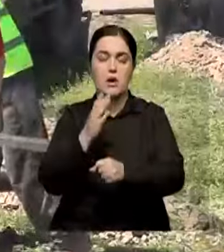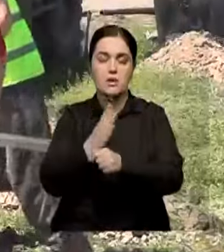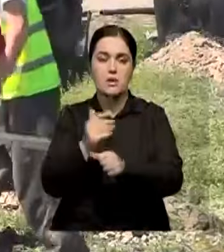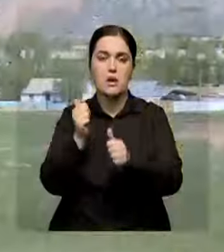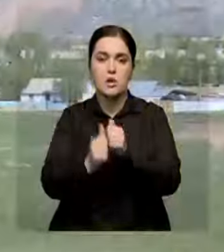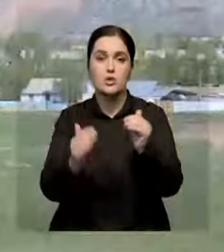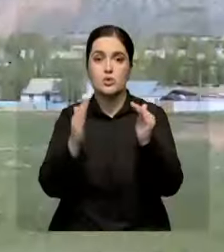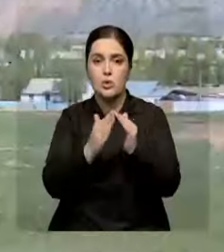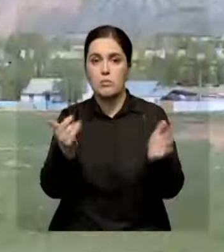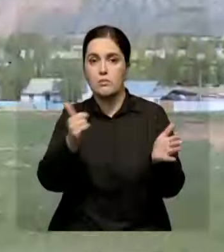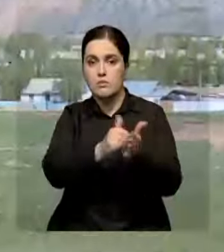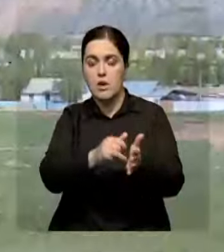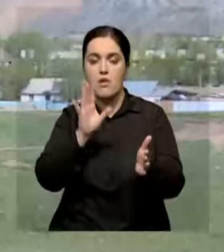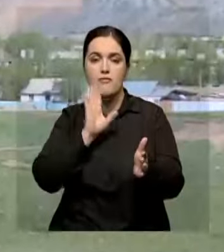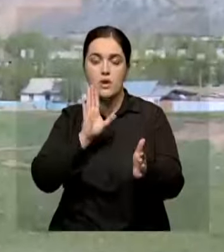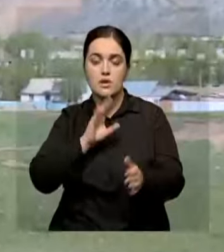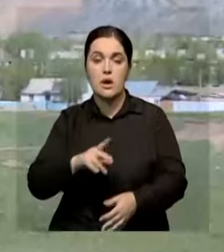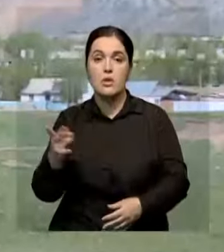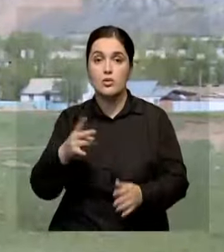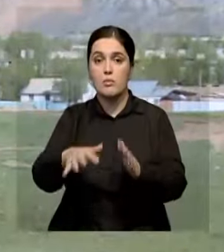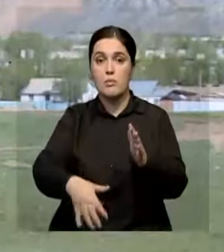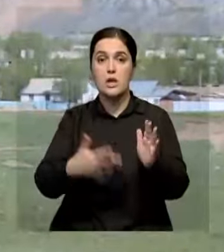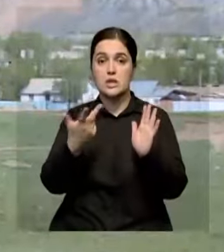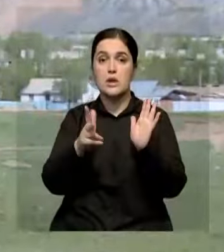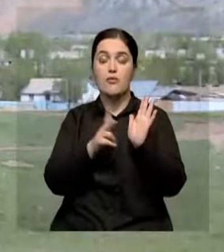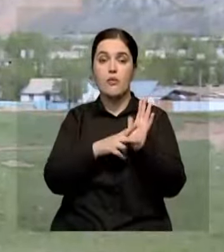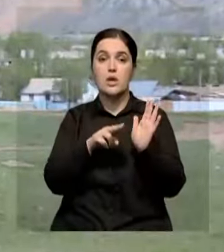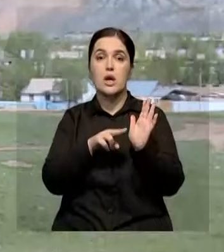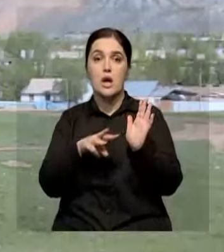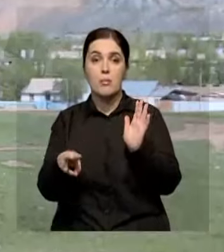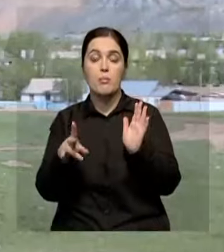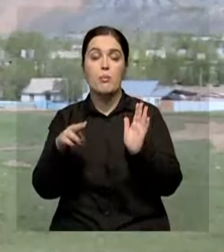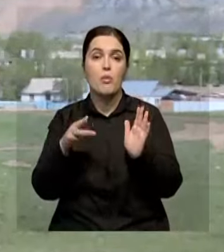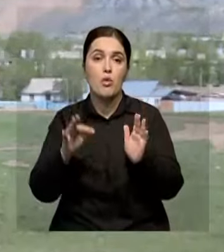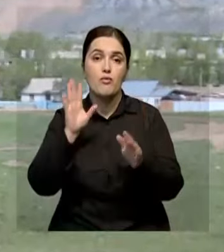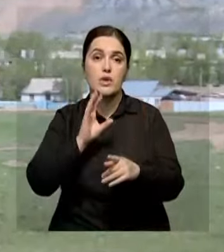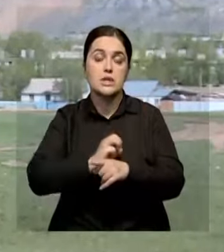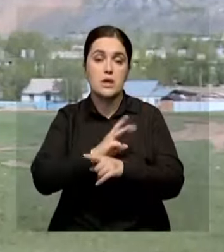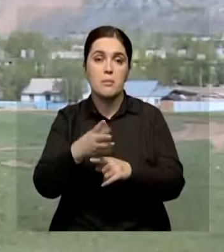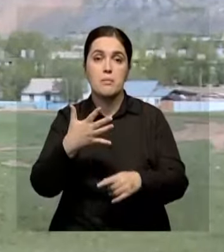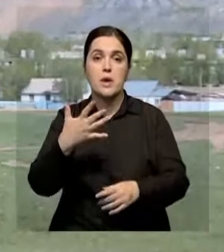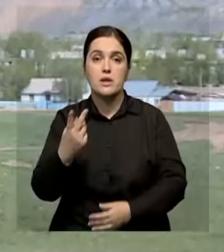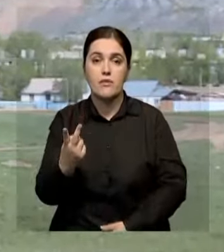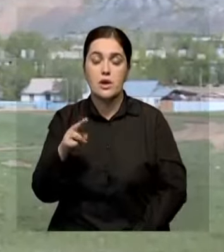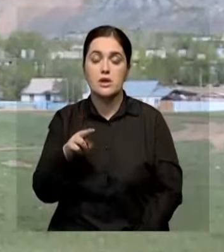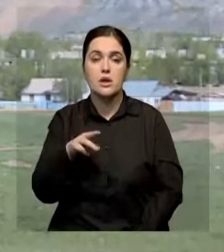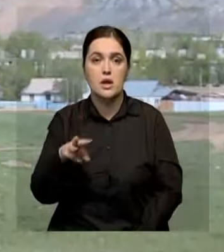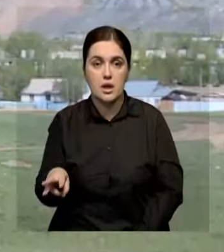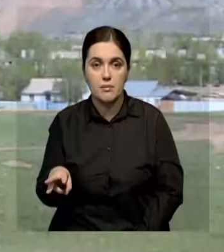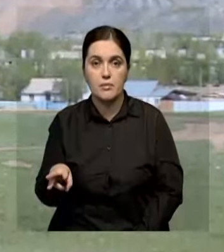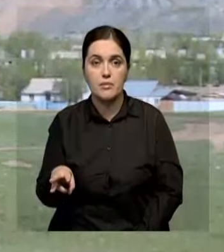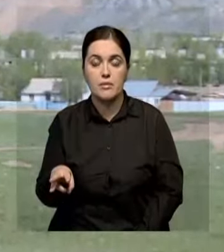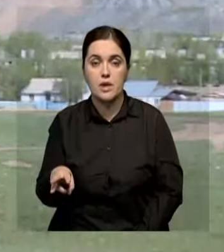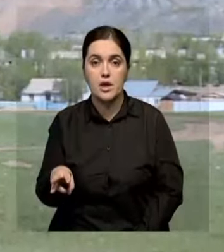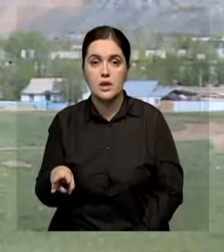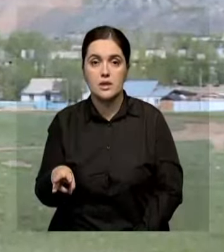каждому дому. По канализации нужно прокопать 38 километров, а по водоснабжению 52,5 километра. И в